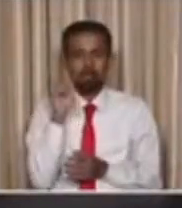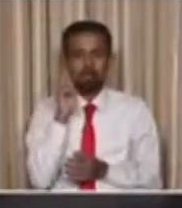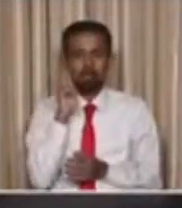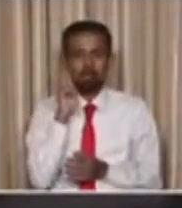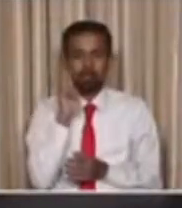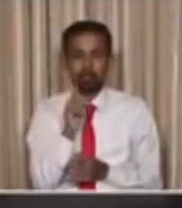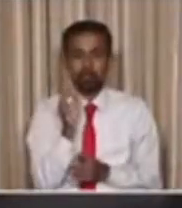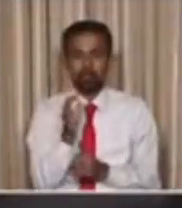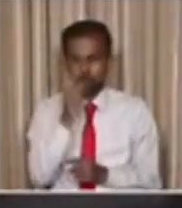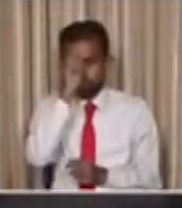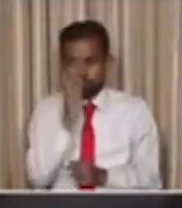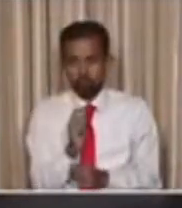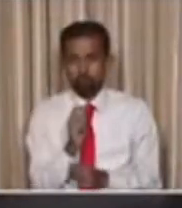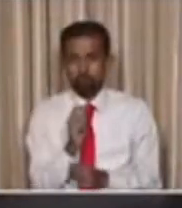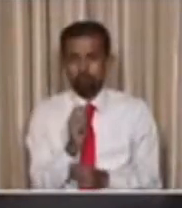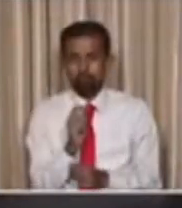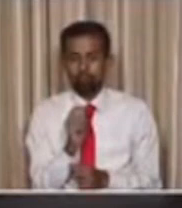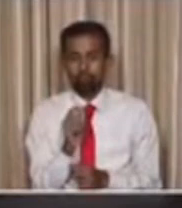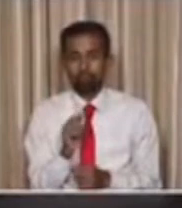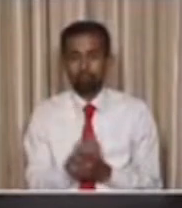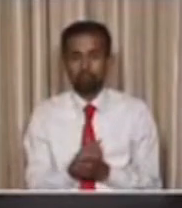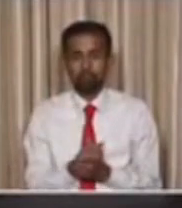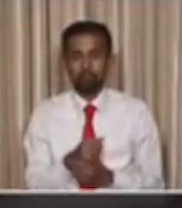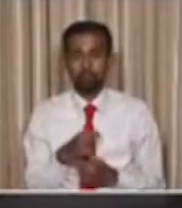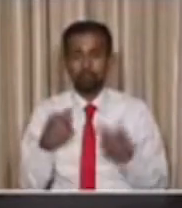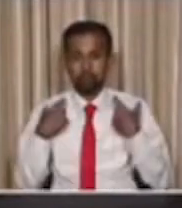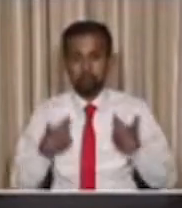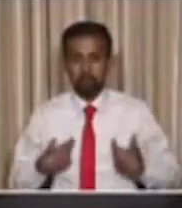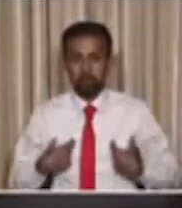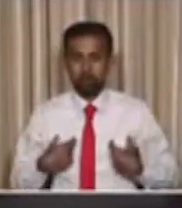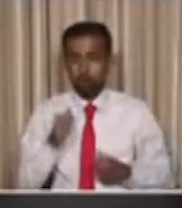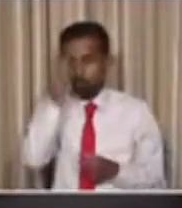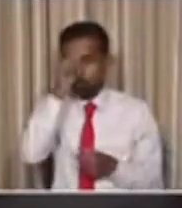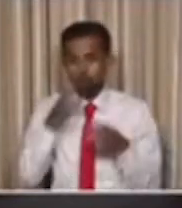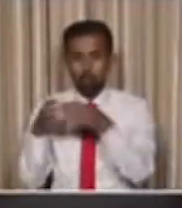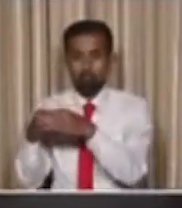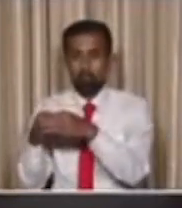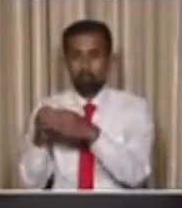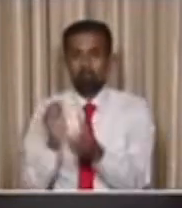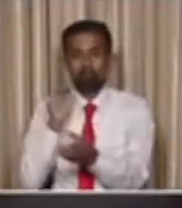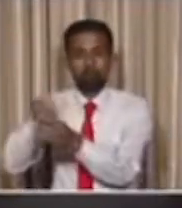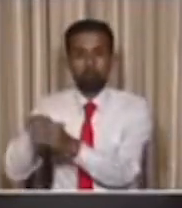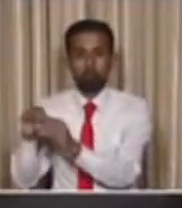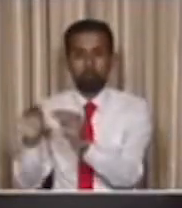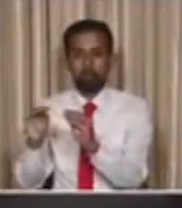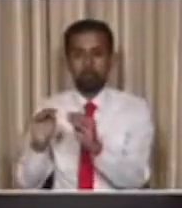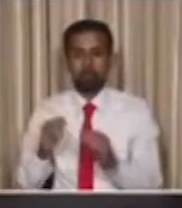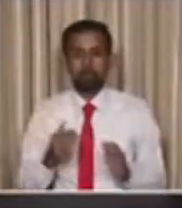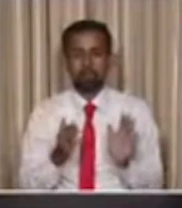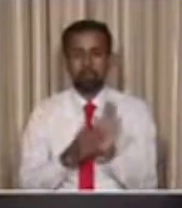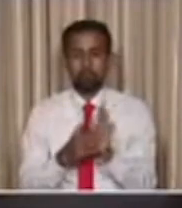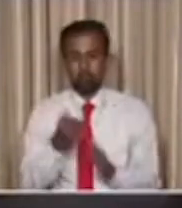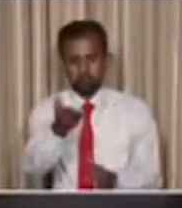වික්‍රමසිංහ කියන ජනාධිපතිතුමා එක්ක දැන් අර රාජපක්ෂලා කියන හොරු රැල ගාවට ගියාට පස්සේ මේ මහින්දානන්ද මහත්තයා